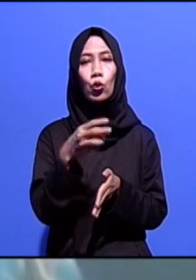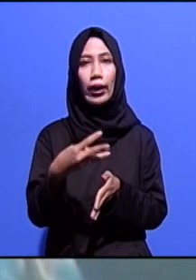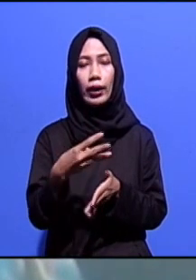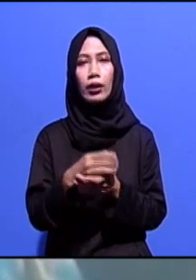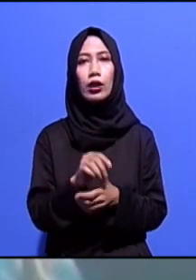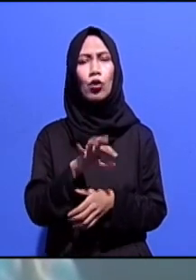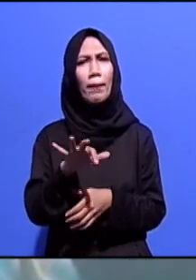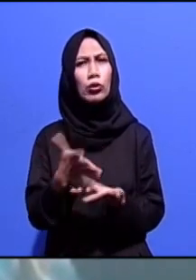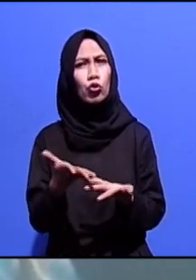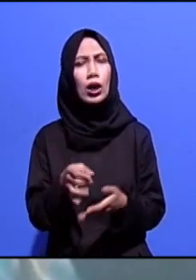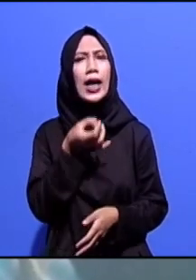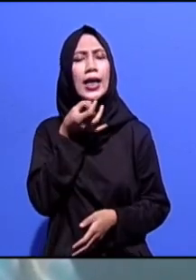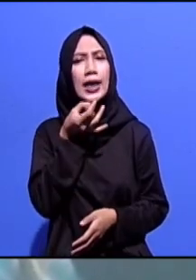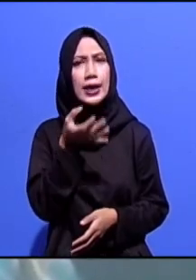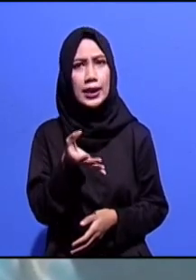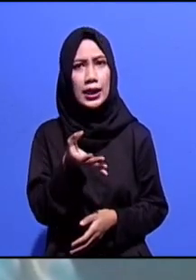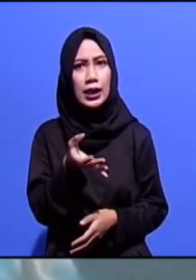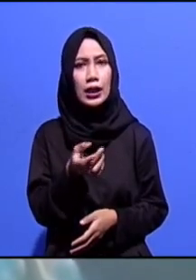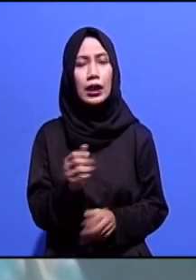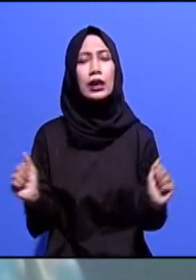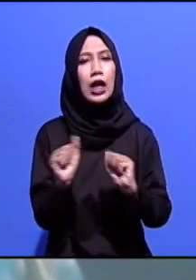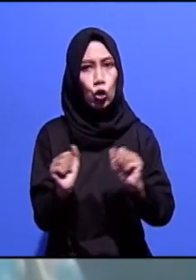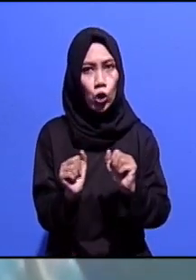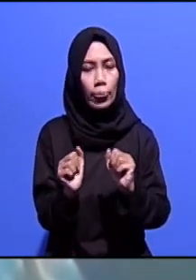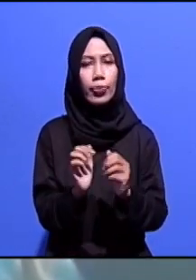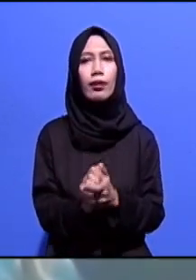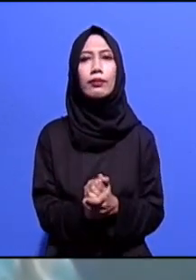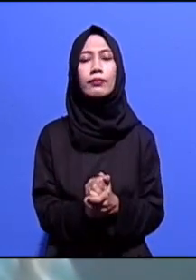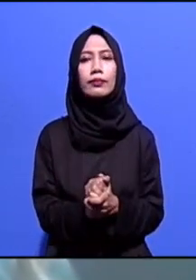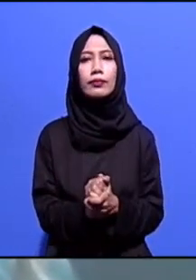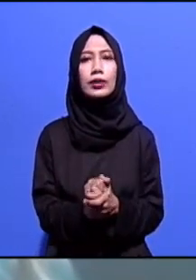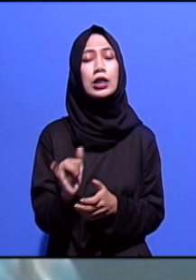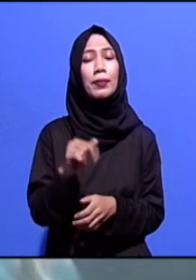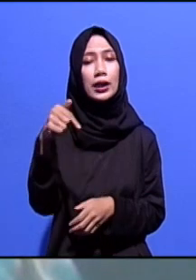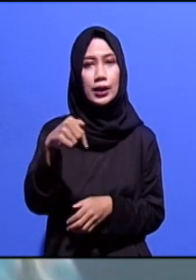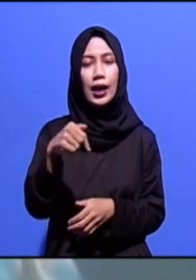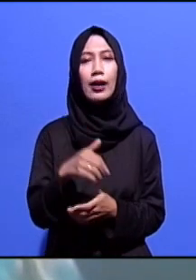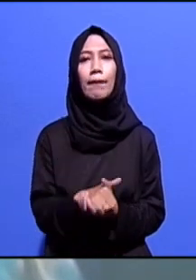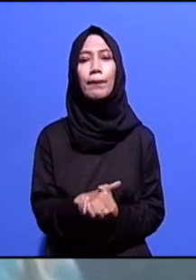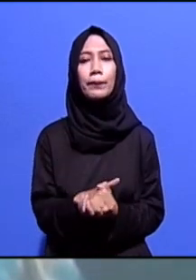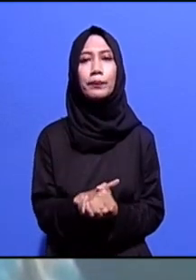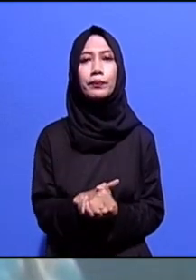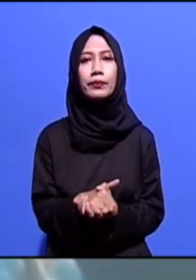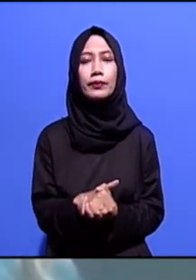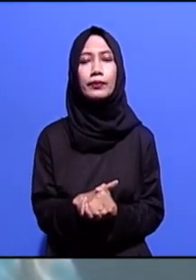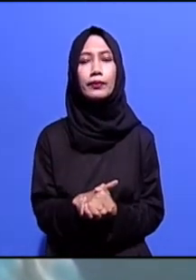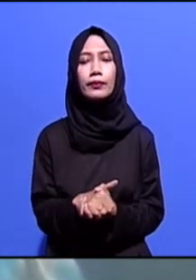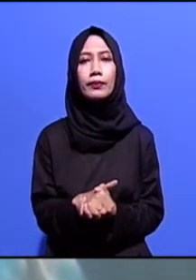adalah izin yang diberikan dalam keadaan darurat atau dalam keadaan pandemi. Jadi ini sudah dari